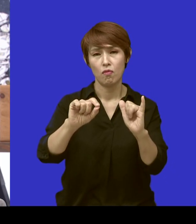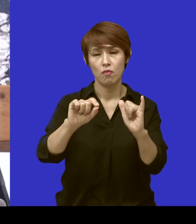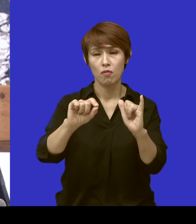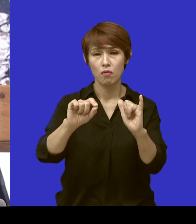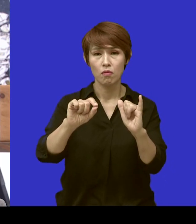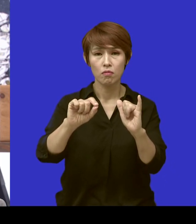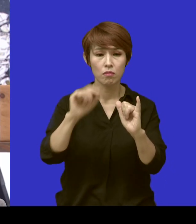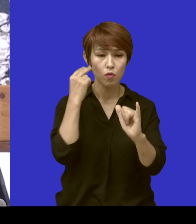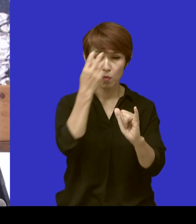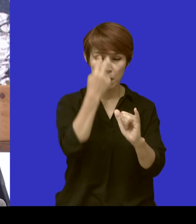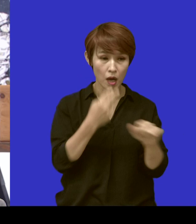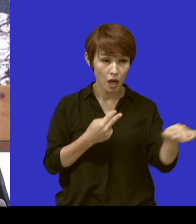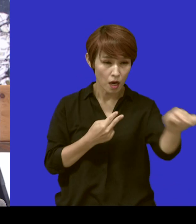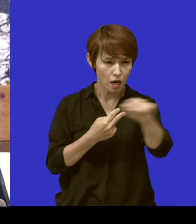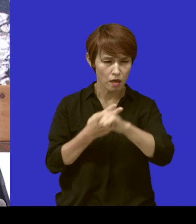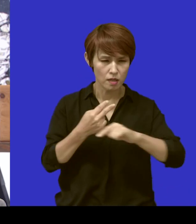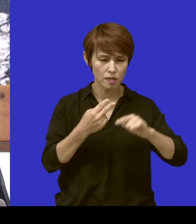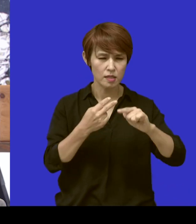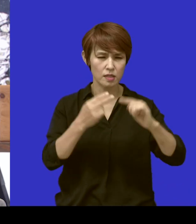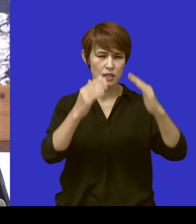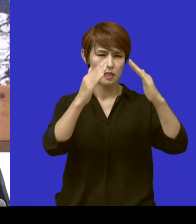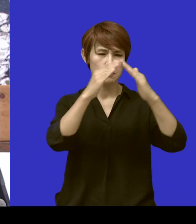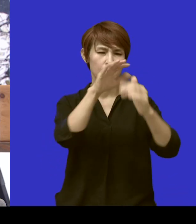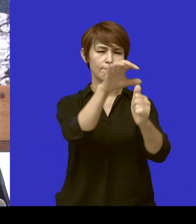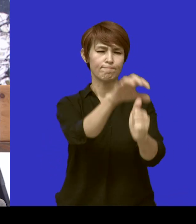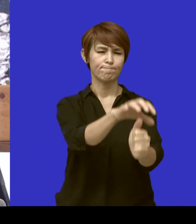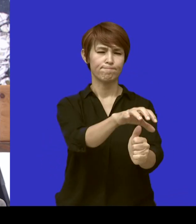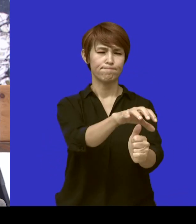그분들은 집에서 나올 수도 없고